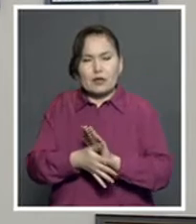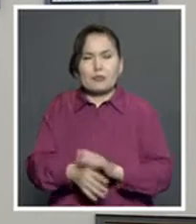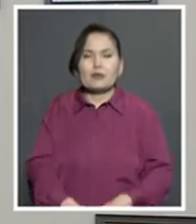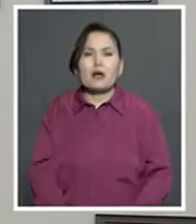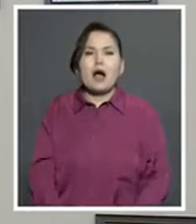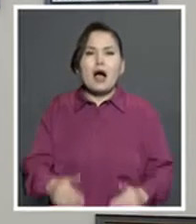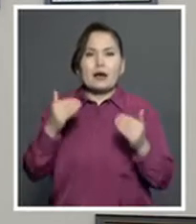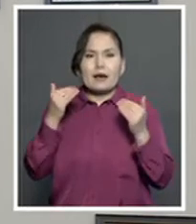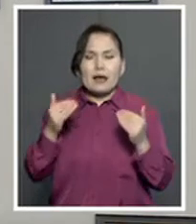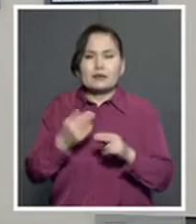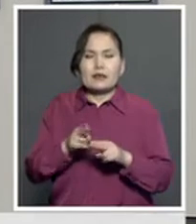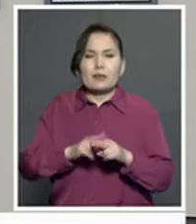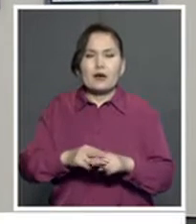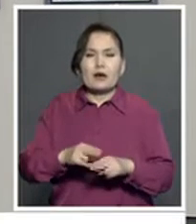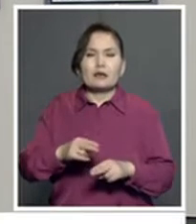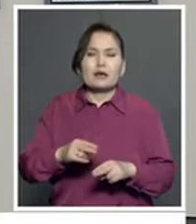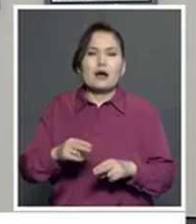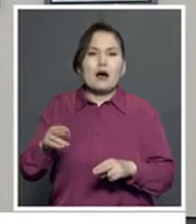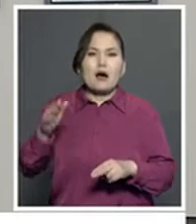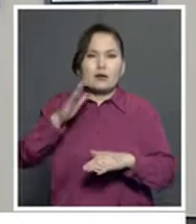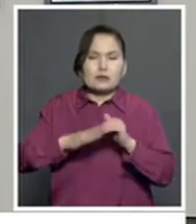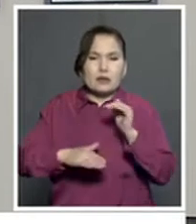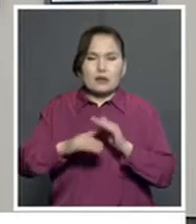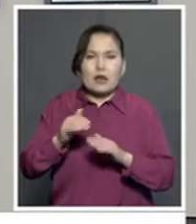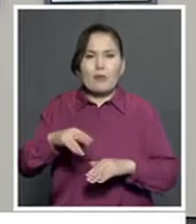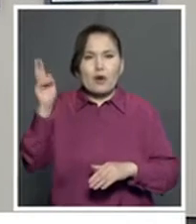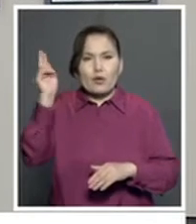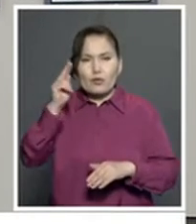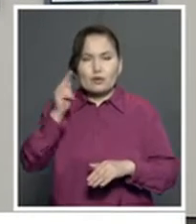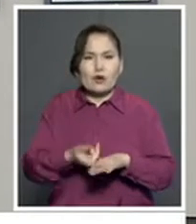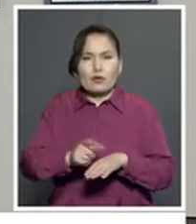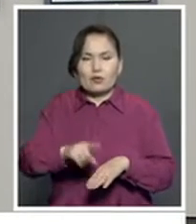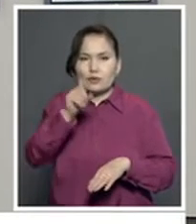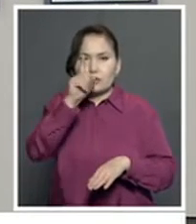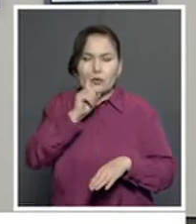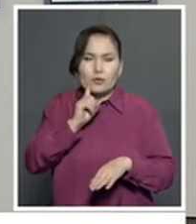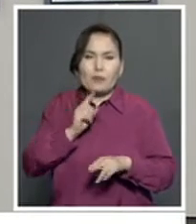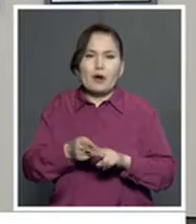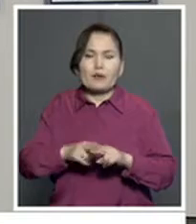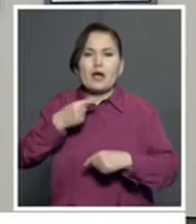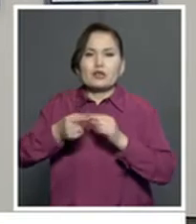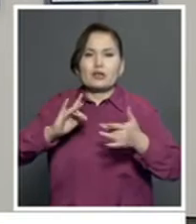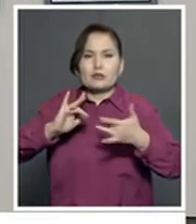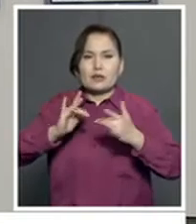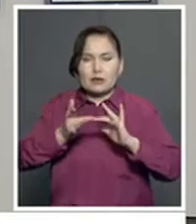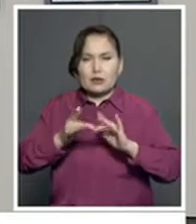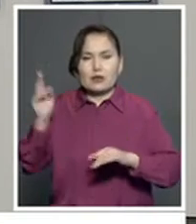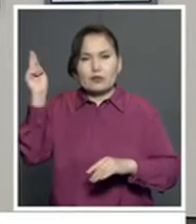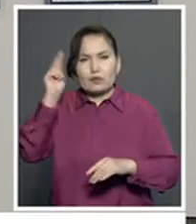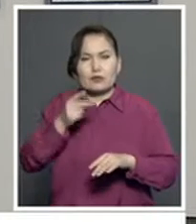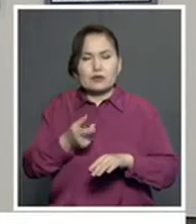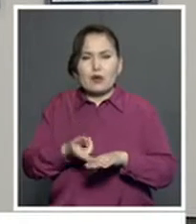мамандар қазір көп айтады, біздің стажымыз жоқ, жұмыс қалмай, стажымыз жоқ, сөйтпейді. Ал мына дуалды оқытуға көшкеннен кейін